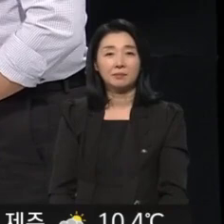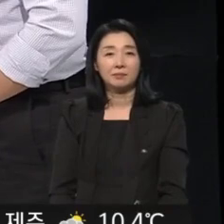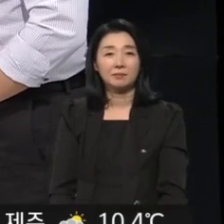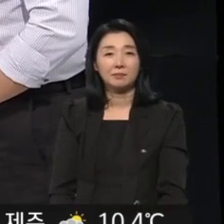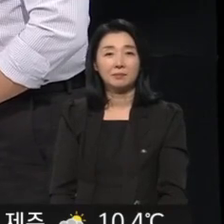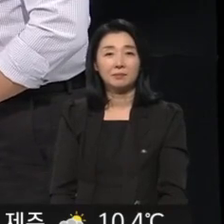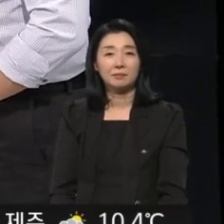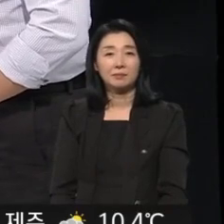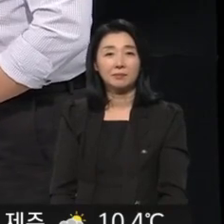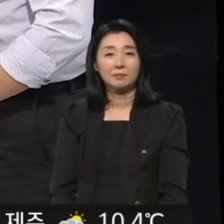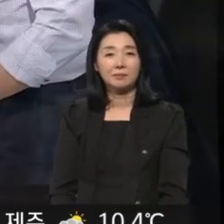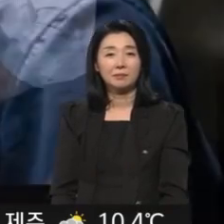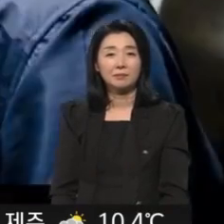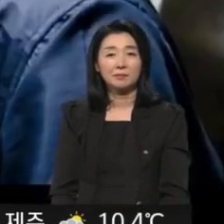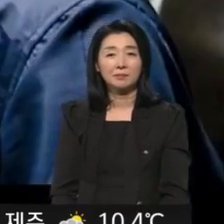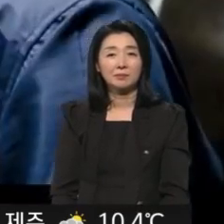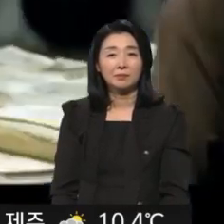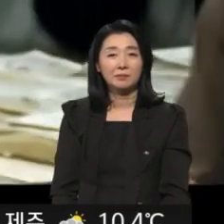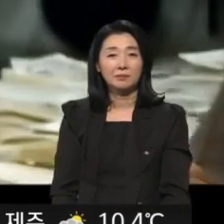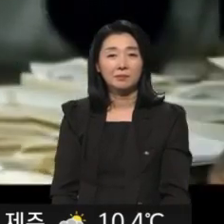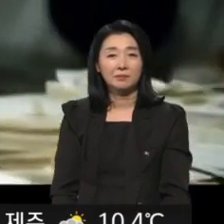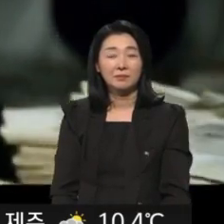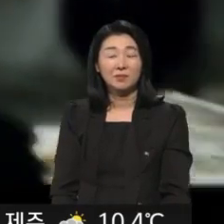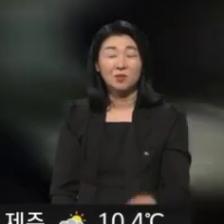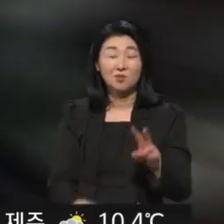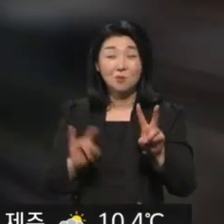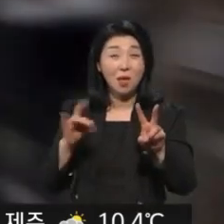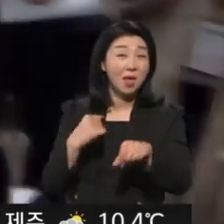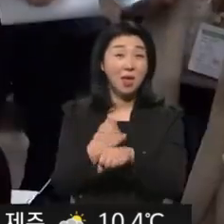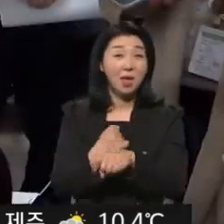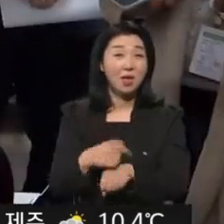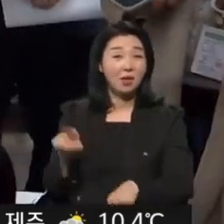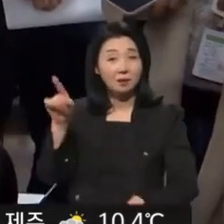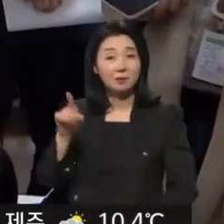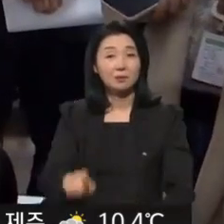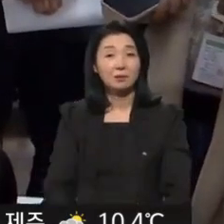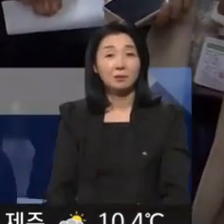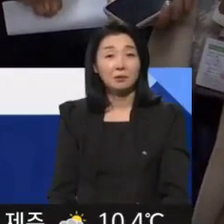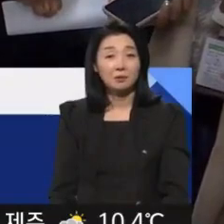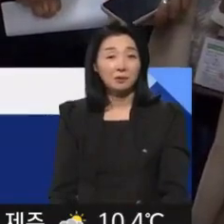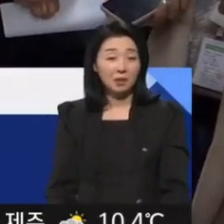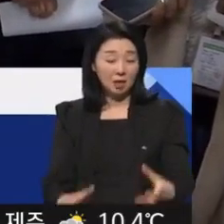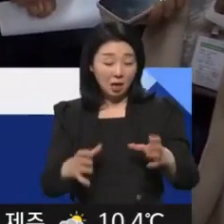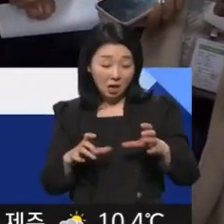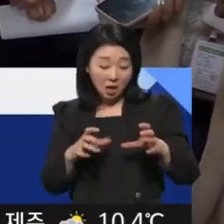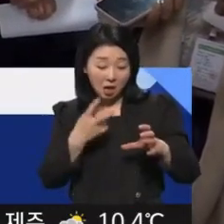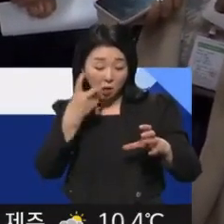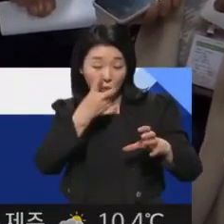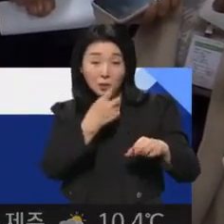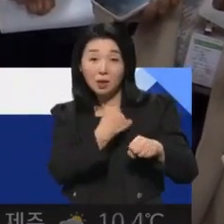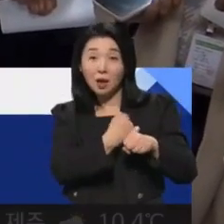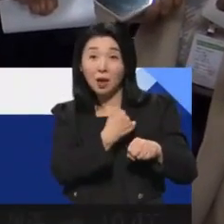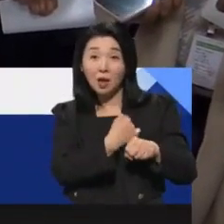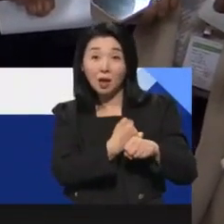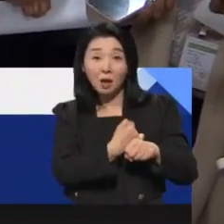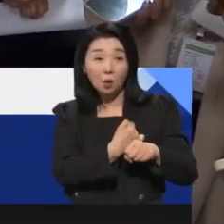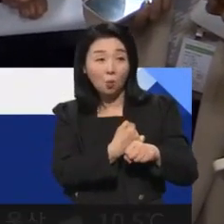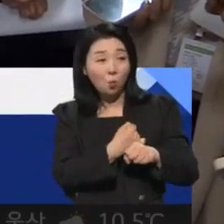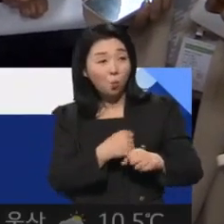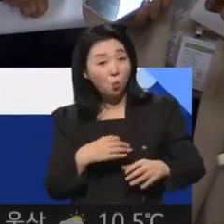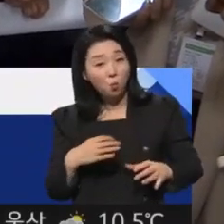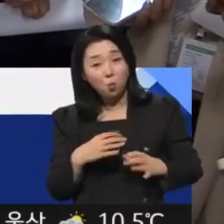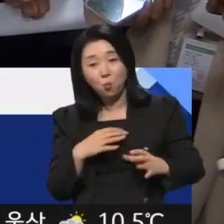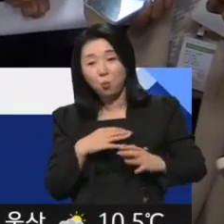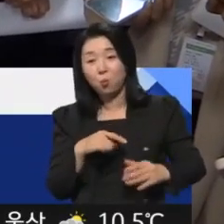전략입니다. 묻고 더블로 가. 저희가 내부 여론조사를 했더니 깜짝 놀랄